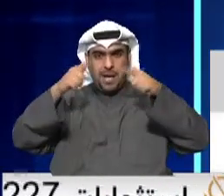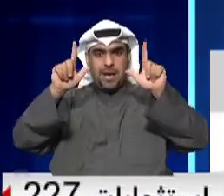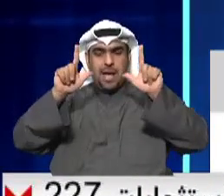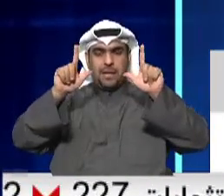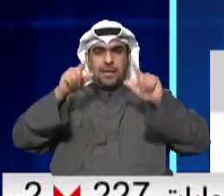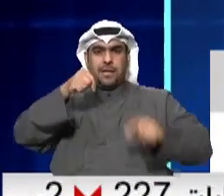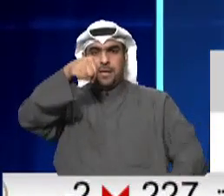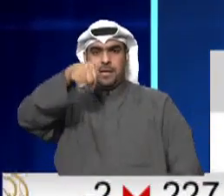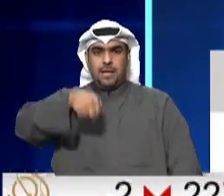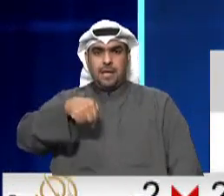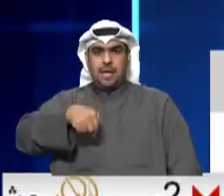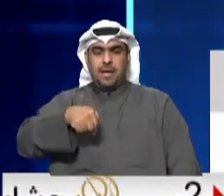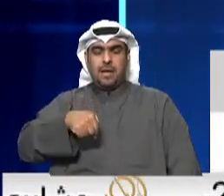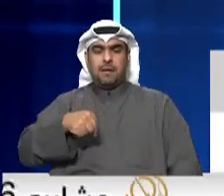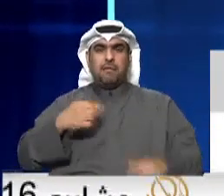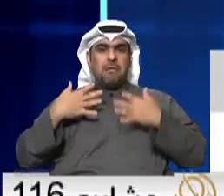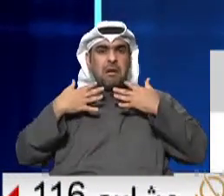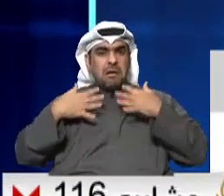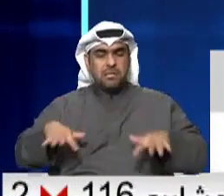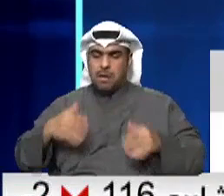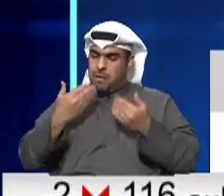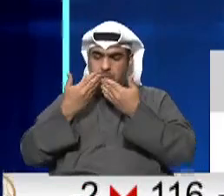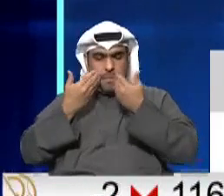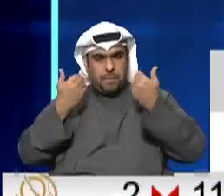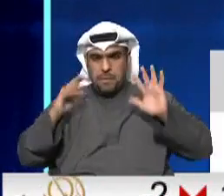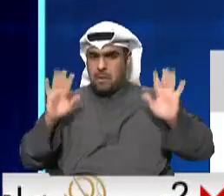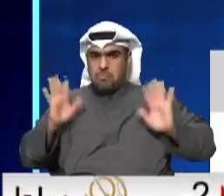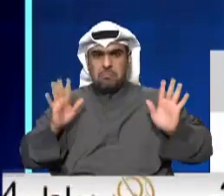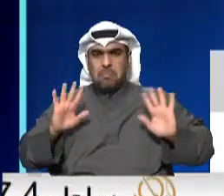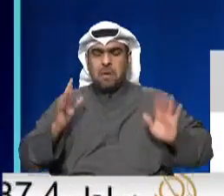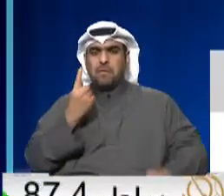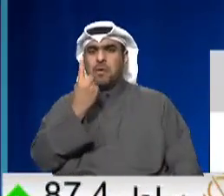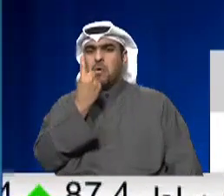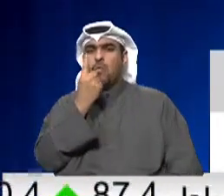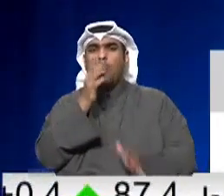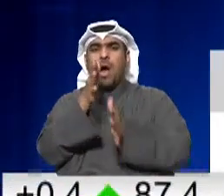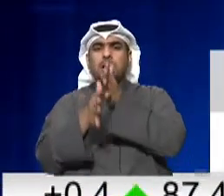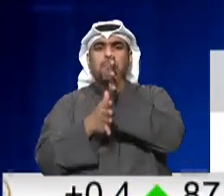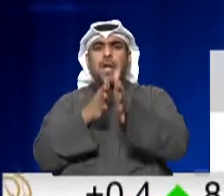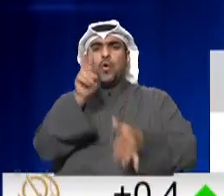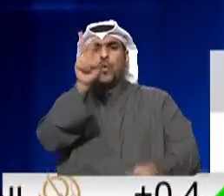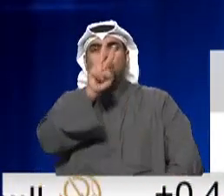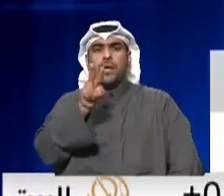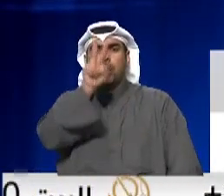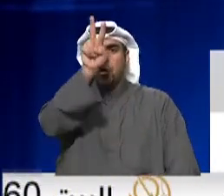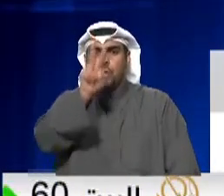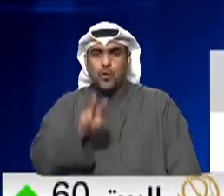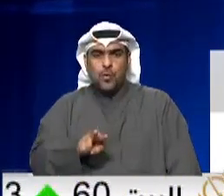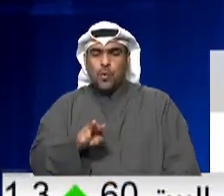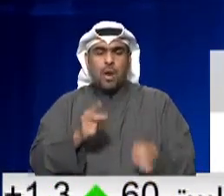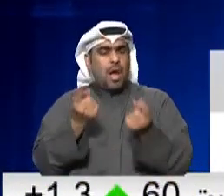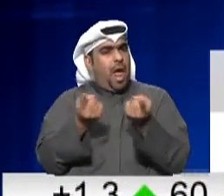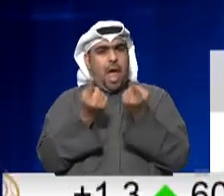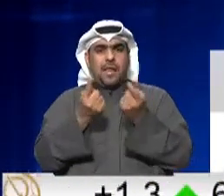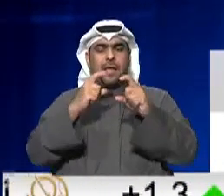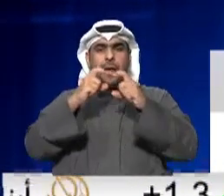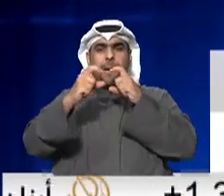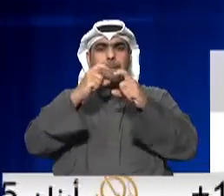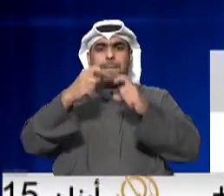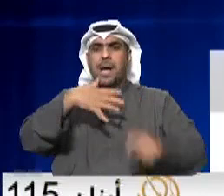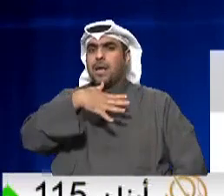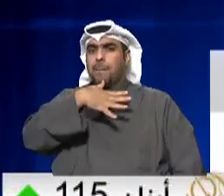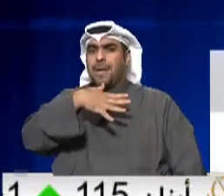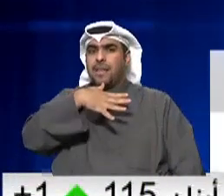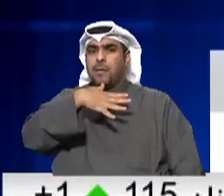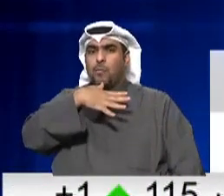الانكشاف اثر مالي جوهري على المركز المالي للمجموعه هذا وكان بنك الكويت المركزي قد اكد يوم امس